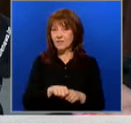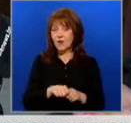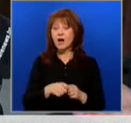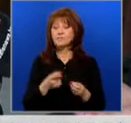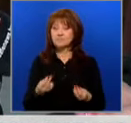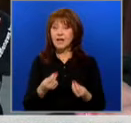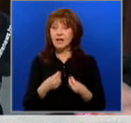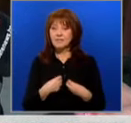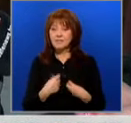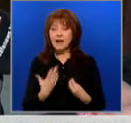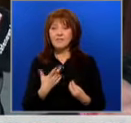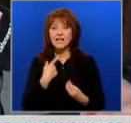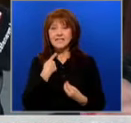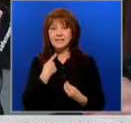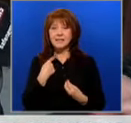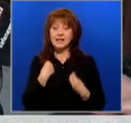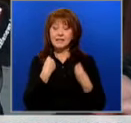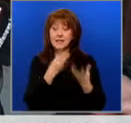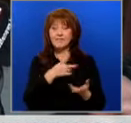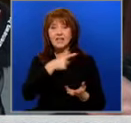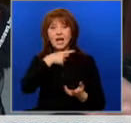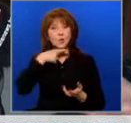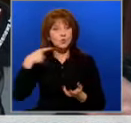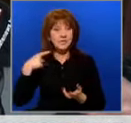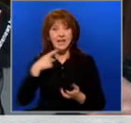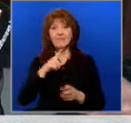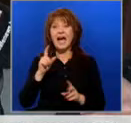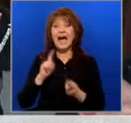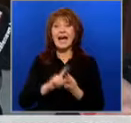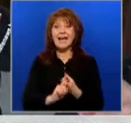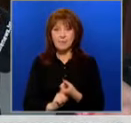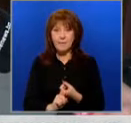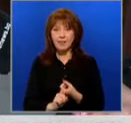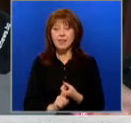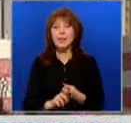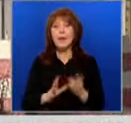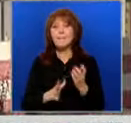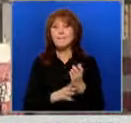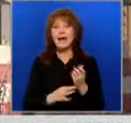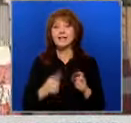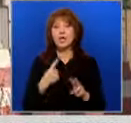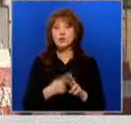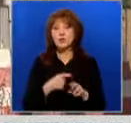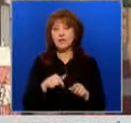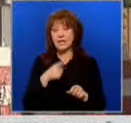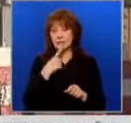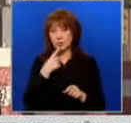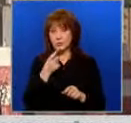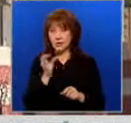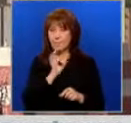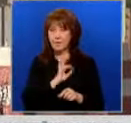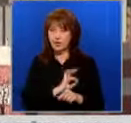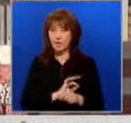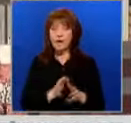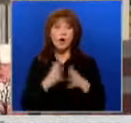милиард бюджетни приходи за Кремъл през периода март-юли тази година. Премиерът Николай Денков коментира,